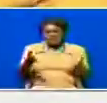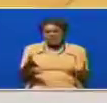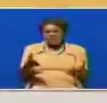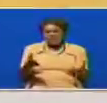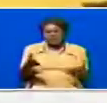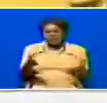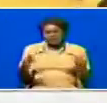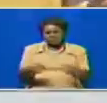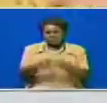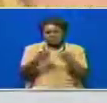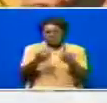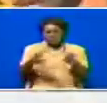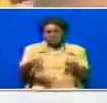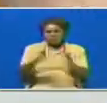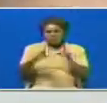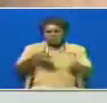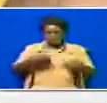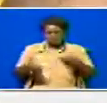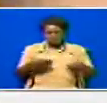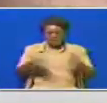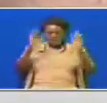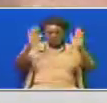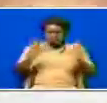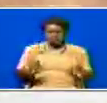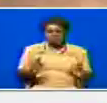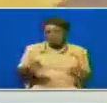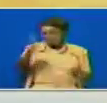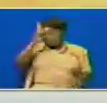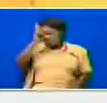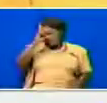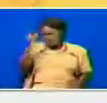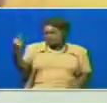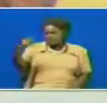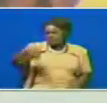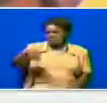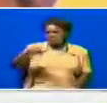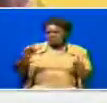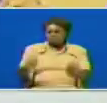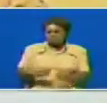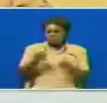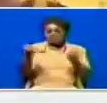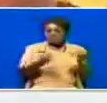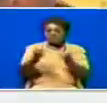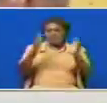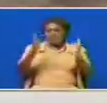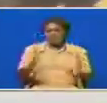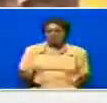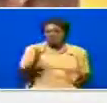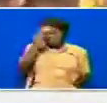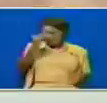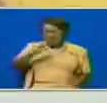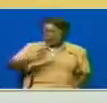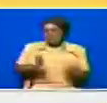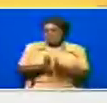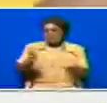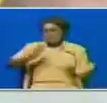hiyo iliyotokea katika barabara ya Busia Kisumu. Iliwalazimu maafisa wa polisi kuingilia kati kumwokoa dereva huyo kutokana na ghadhabu ya wakazi